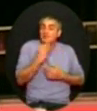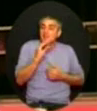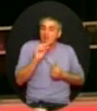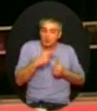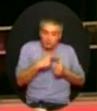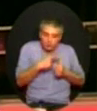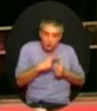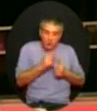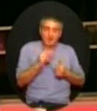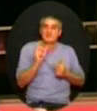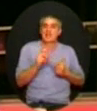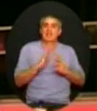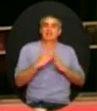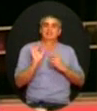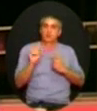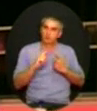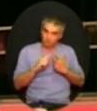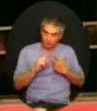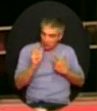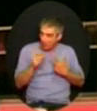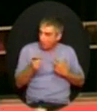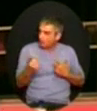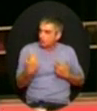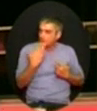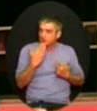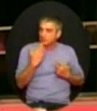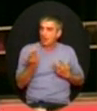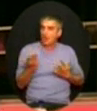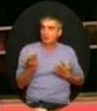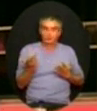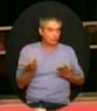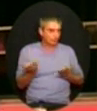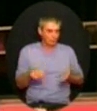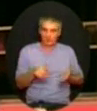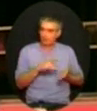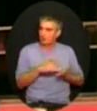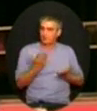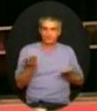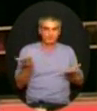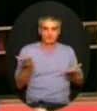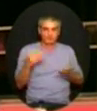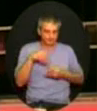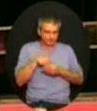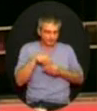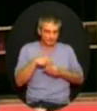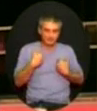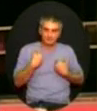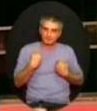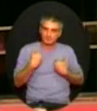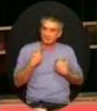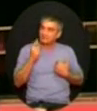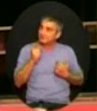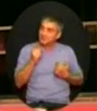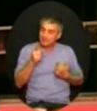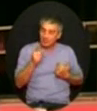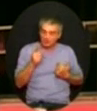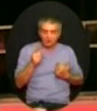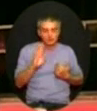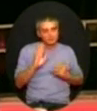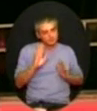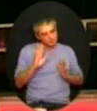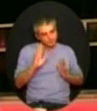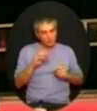יהדותו ואת אזרחותו של אותו אזרח ישראלי שהוא כאן איתנו כבר בשר מבשרנו, וזה